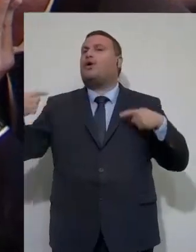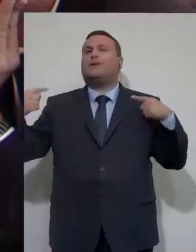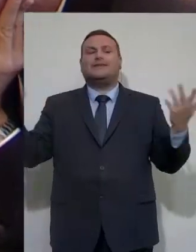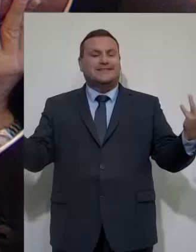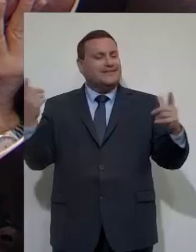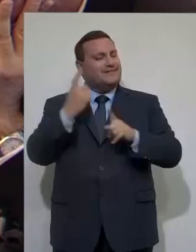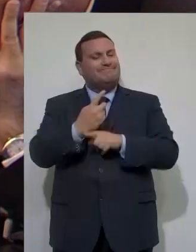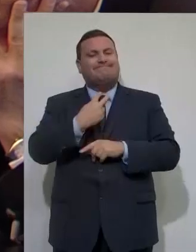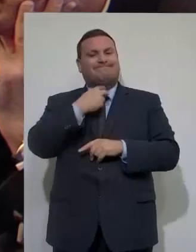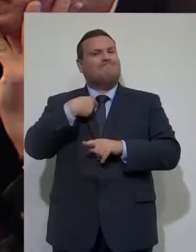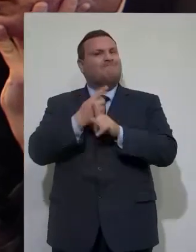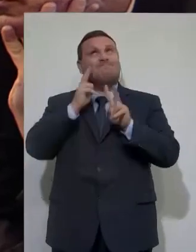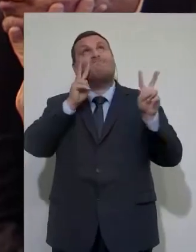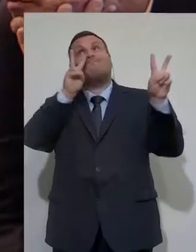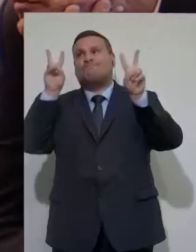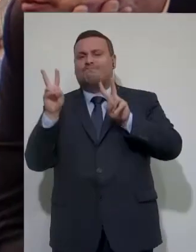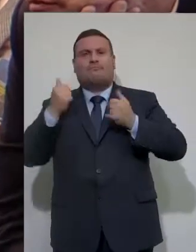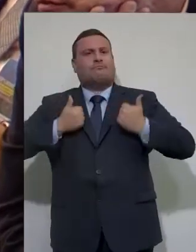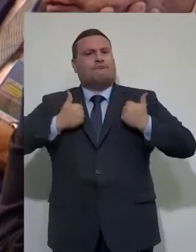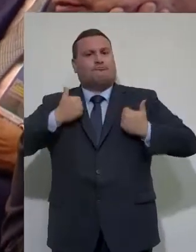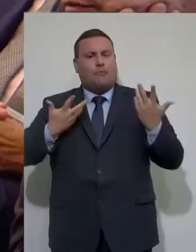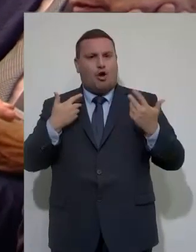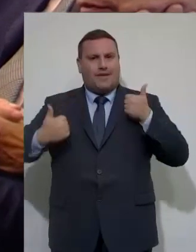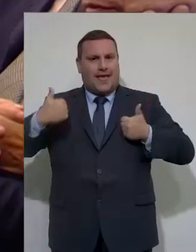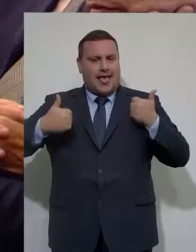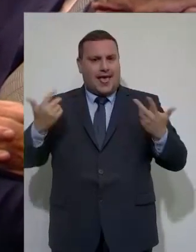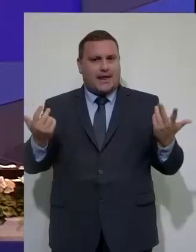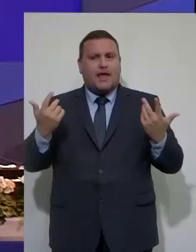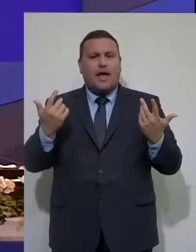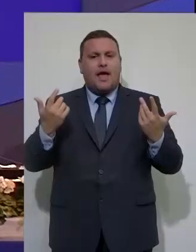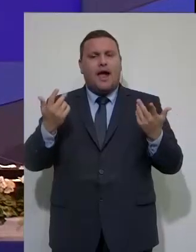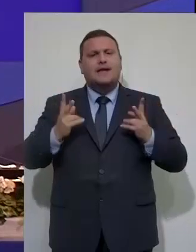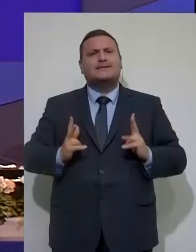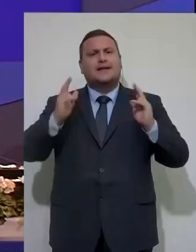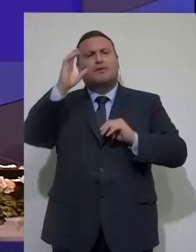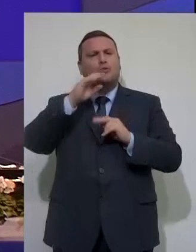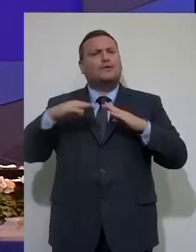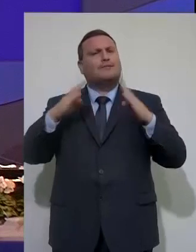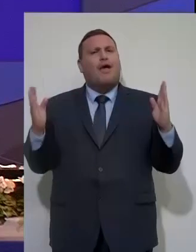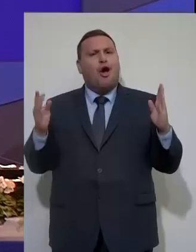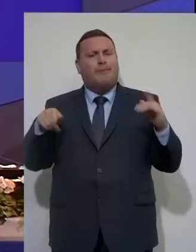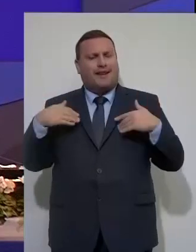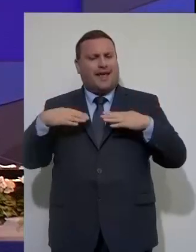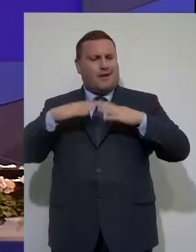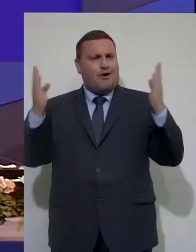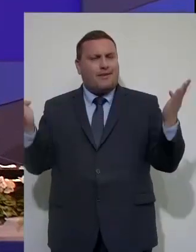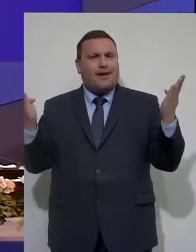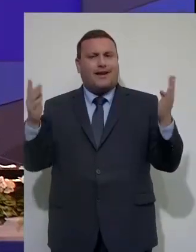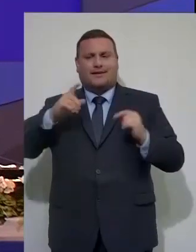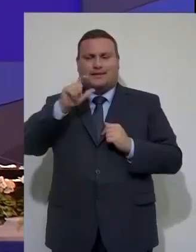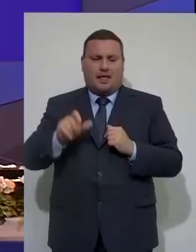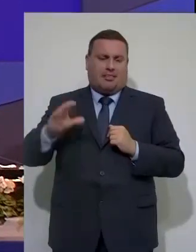nostro segmento open air, che è un segmento che pesa ed è importante e ha tutta la sua dignità nel mondo del turismo in